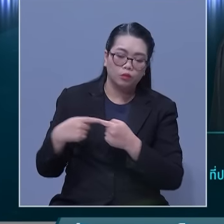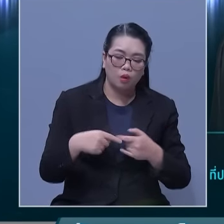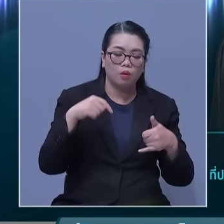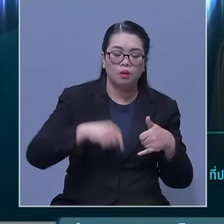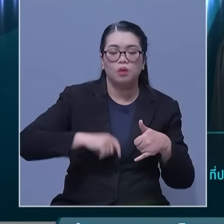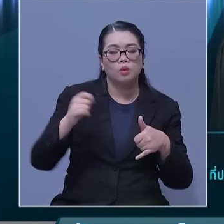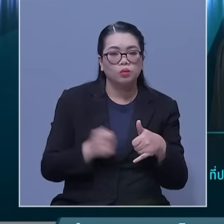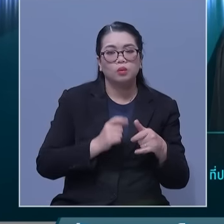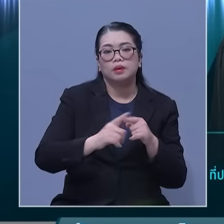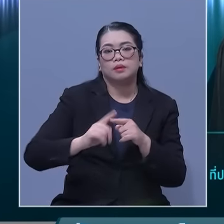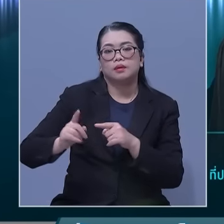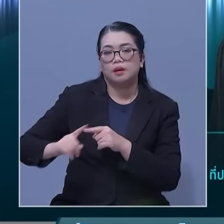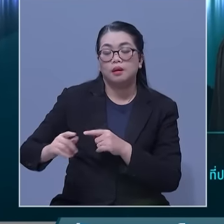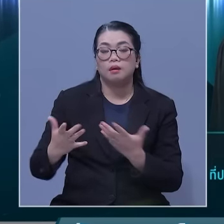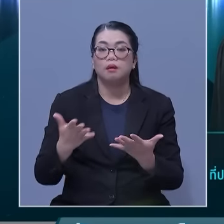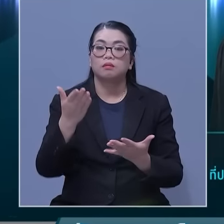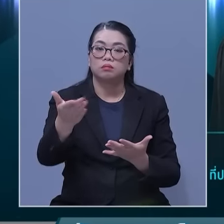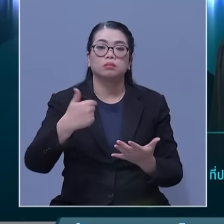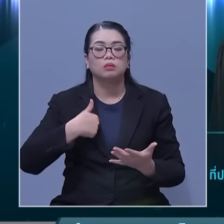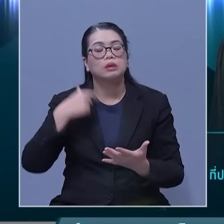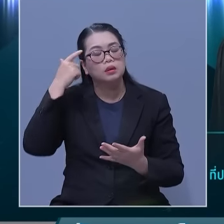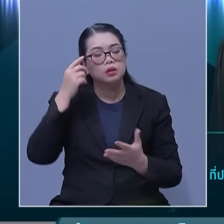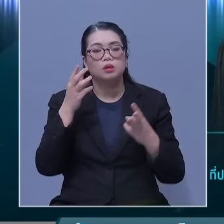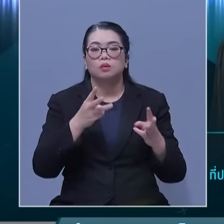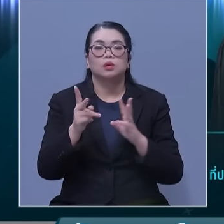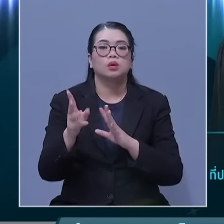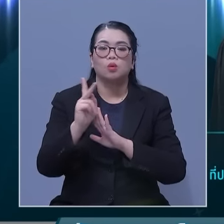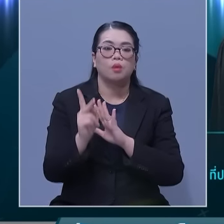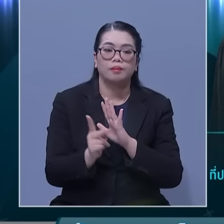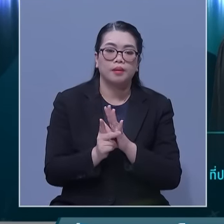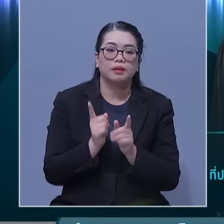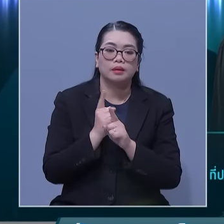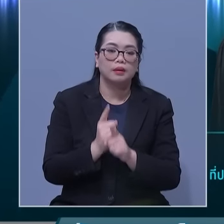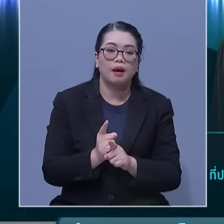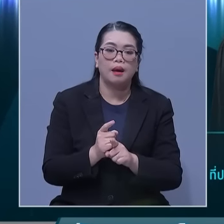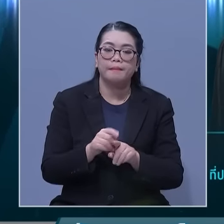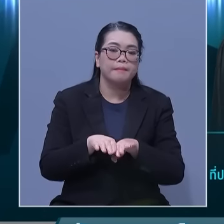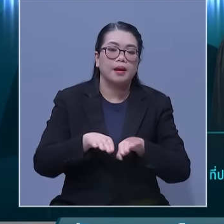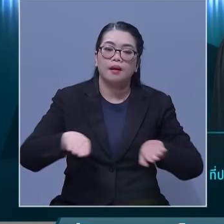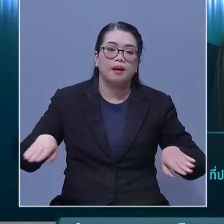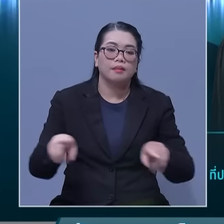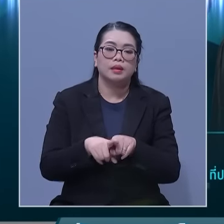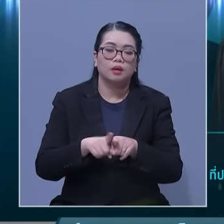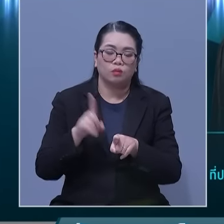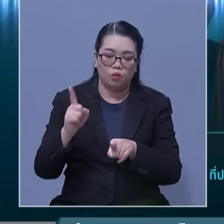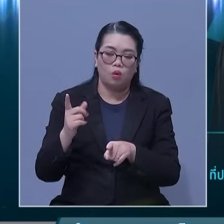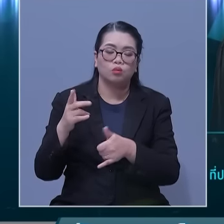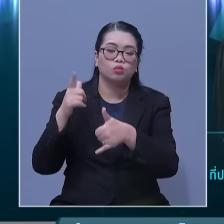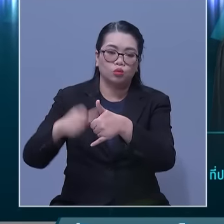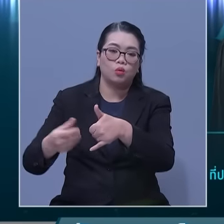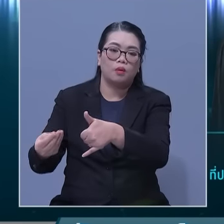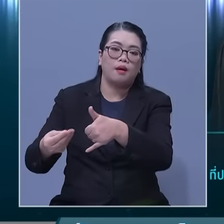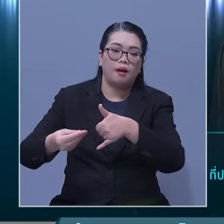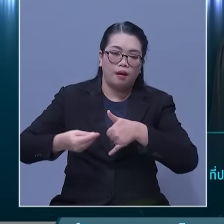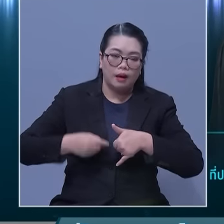ตำรวจของเรานะครับของเขาก็คงจะหลักกฎหมายเอ่อที่เป็นไปตามนั้นครับที่จะต้องส่งตัวให้กับเราครับอ่าแต่อย่างงี้